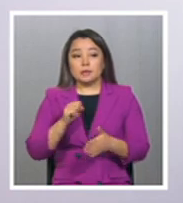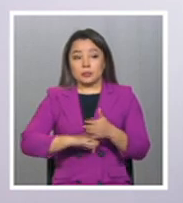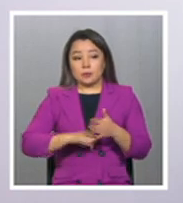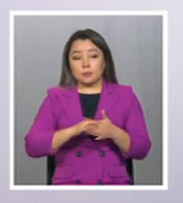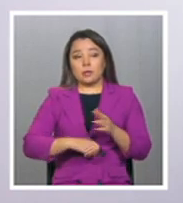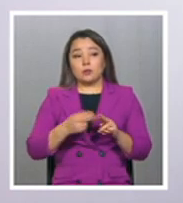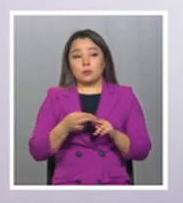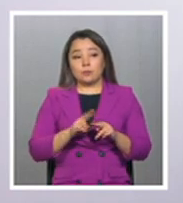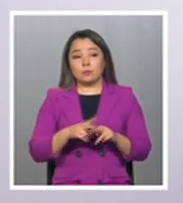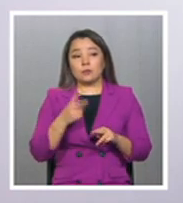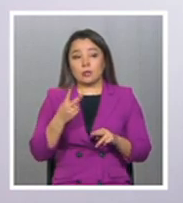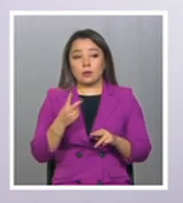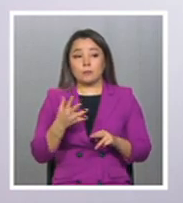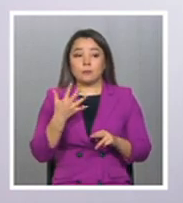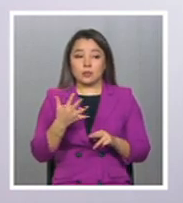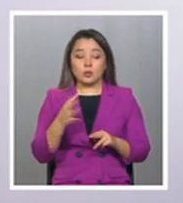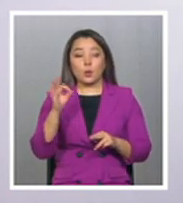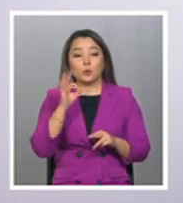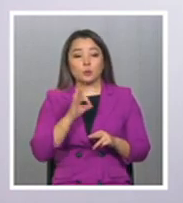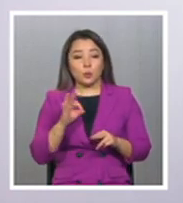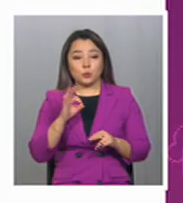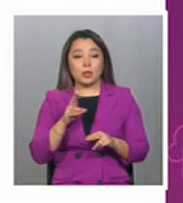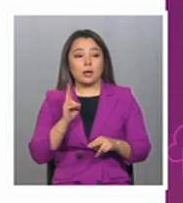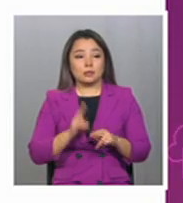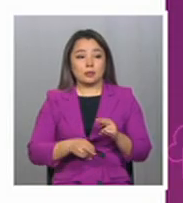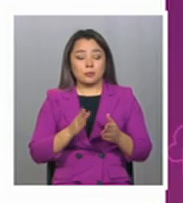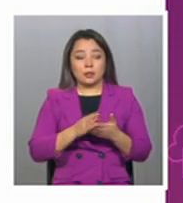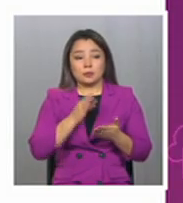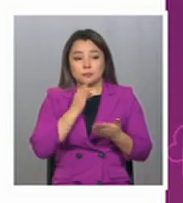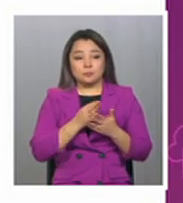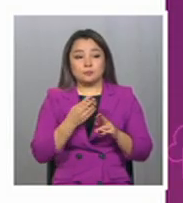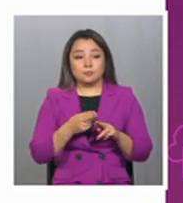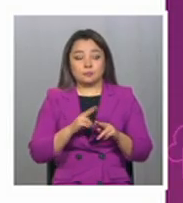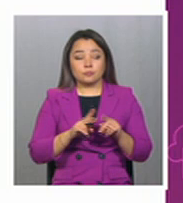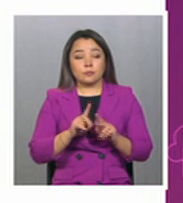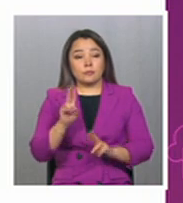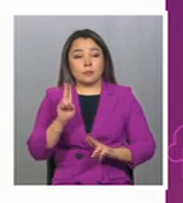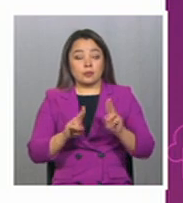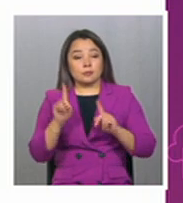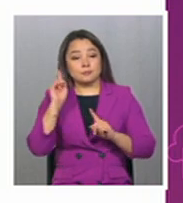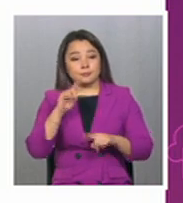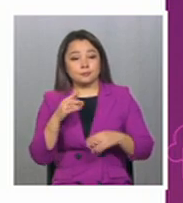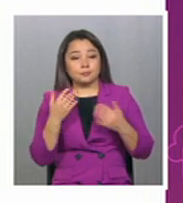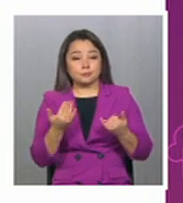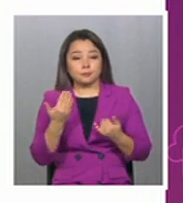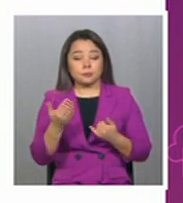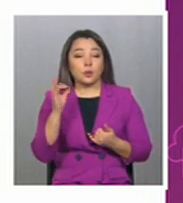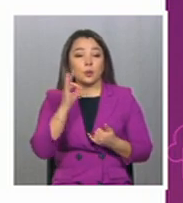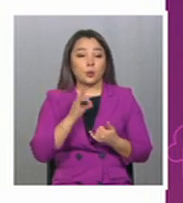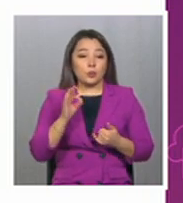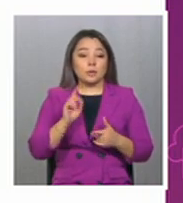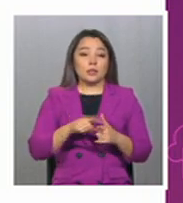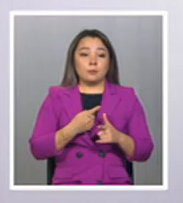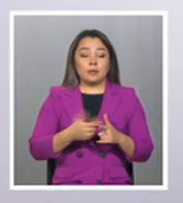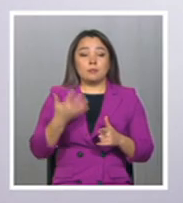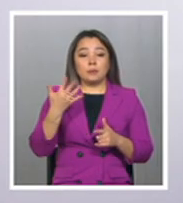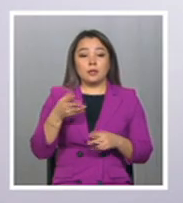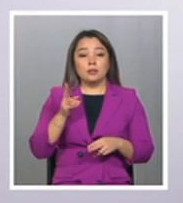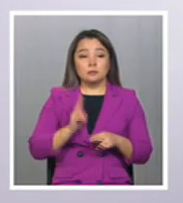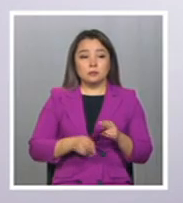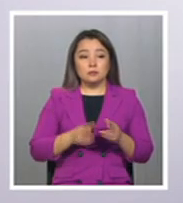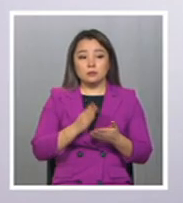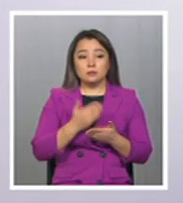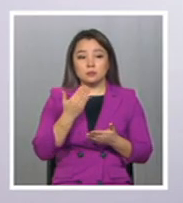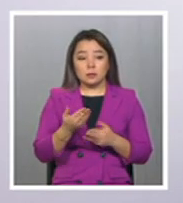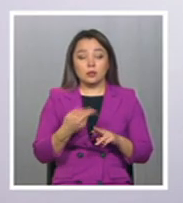екеуі де 5-ке немесе 0-ге аяқталып тұр. Ал біз білеміз ереже бойынша, егер сан 0-ге немесе 5-ке аяқталса, ол